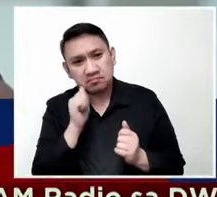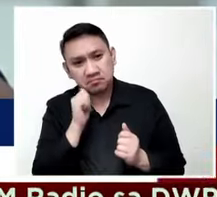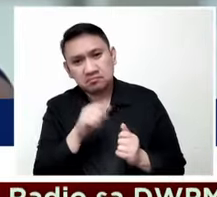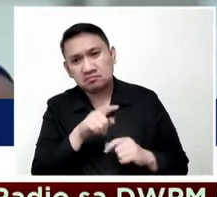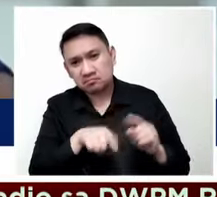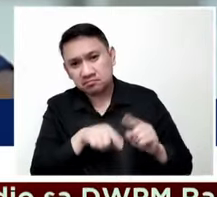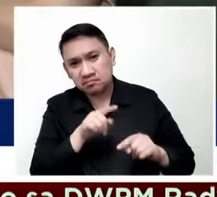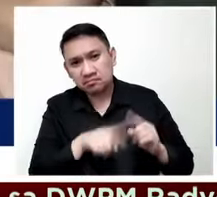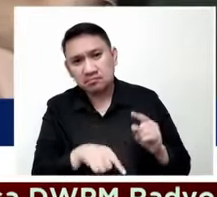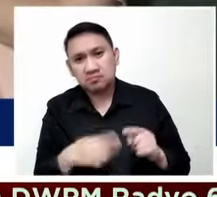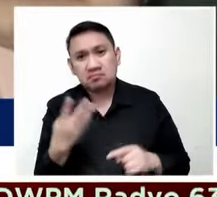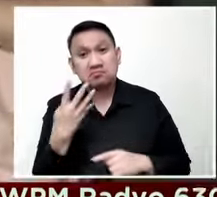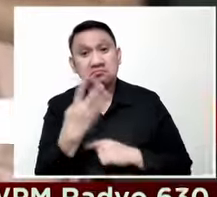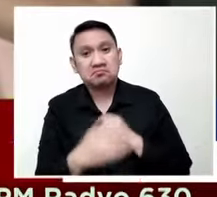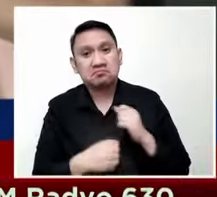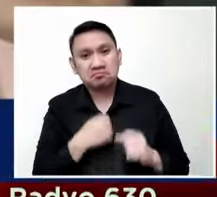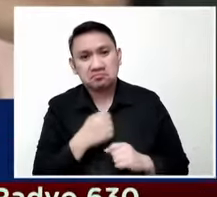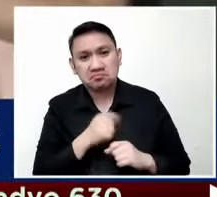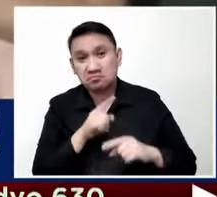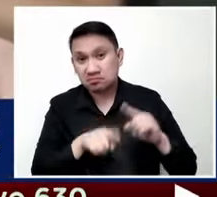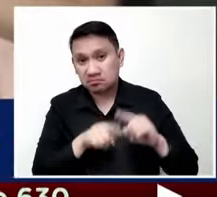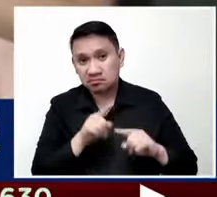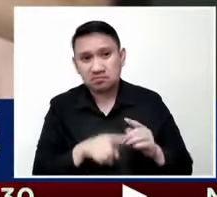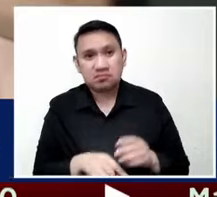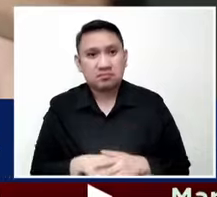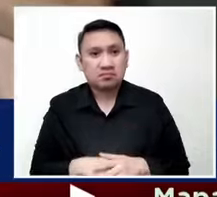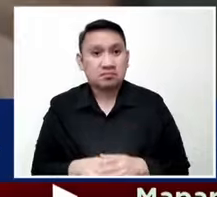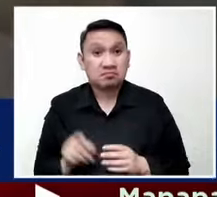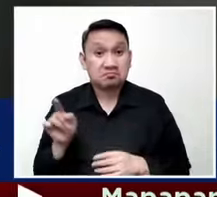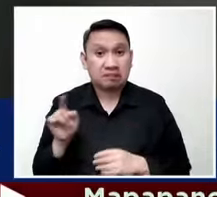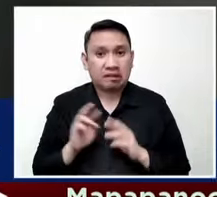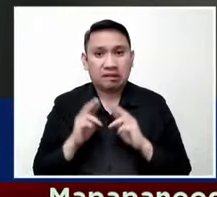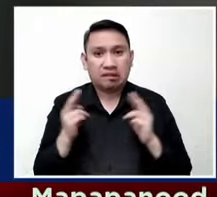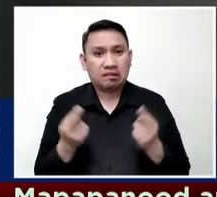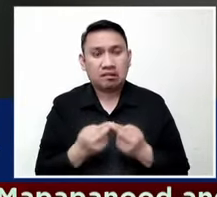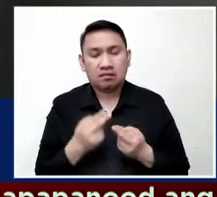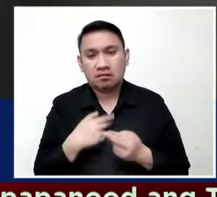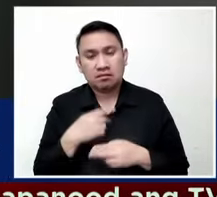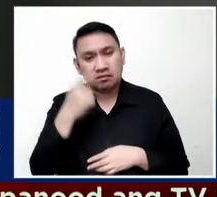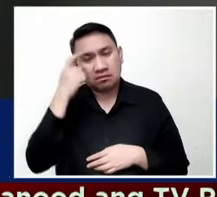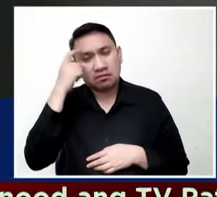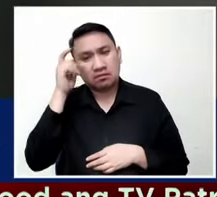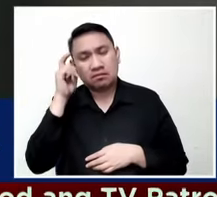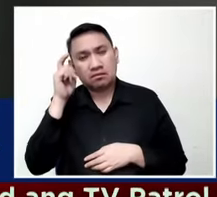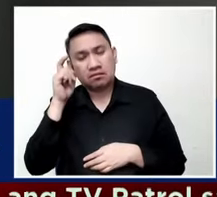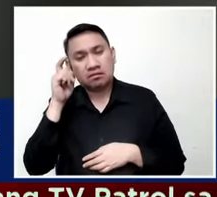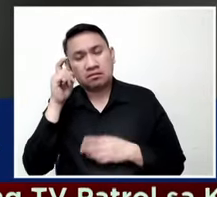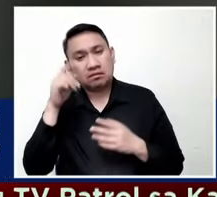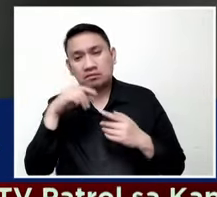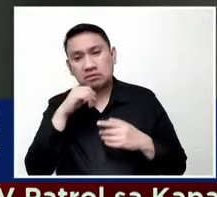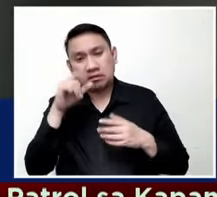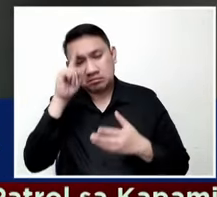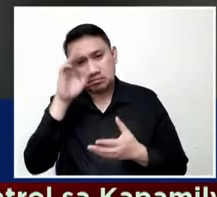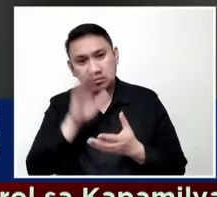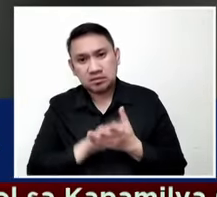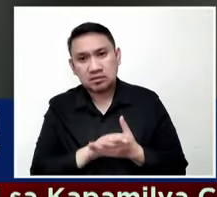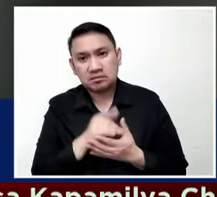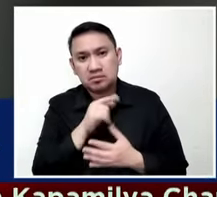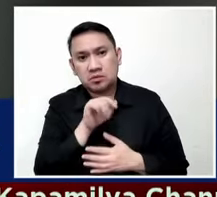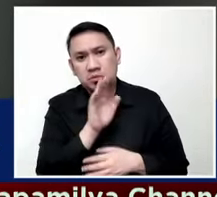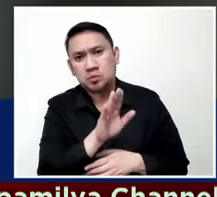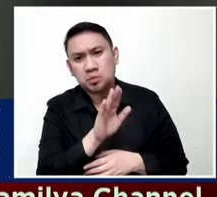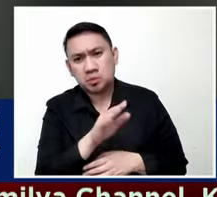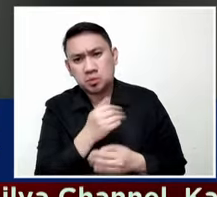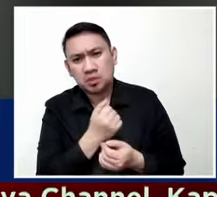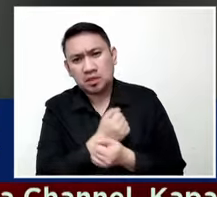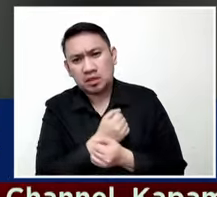na kami magkakasama niyan. Hindi ba kapaniwala ang mga kamag-anak sa sinapit ni Jasper, lalo na't mahal niya ang kanyang trabaho bilang